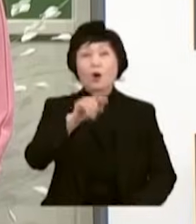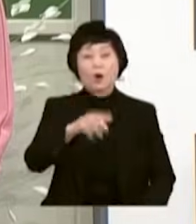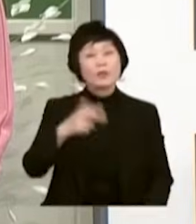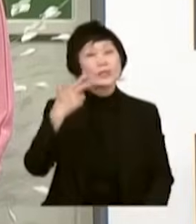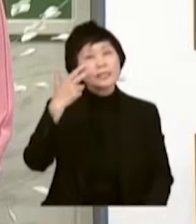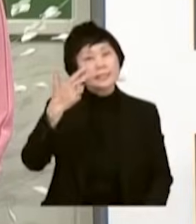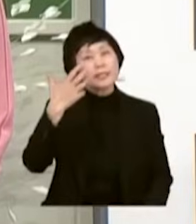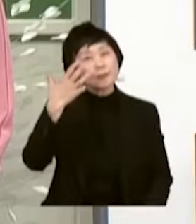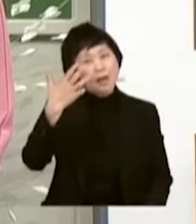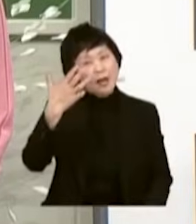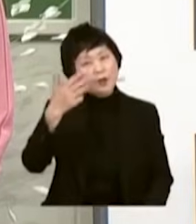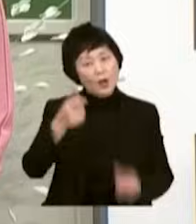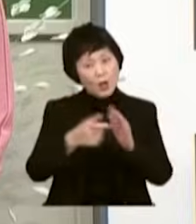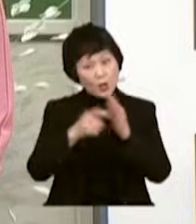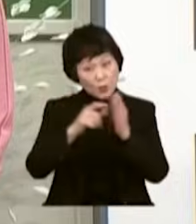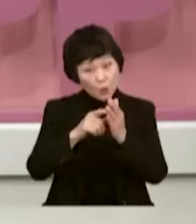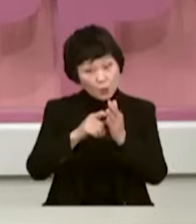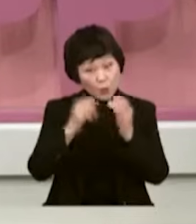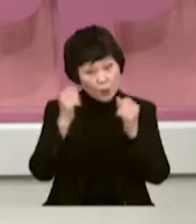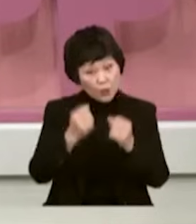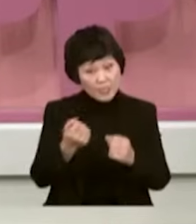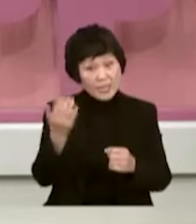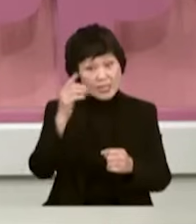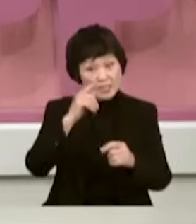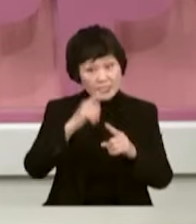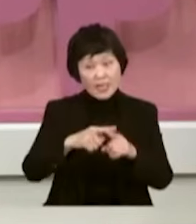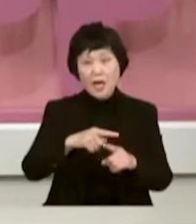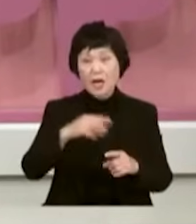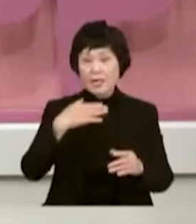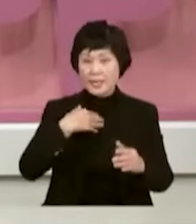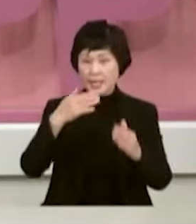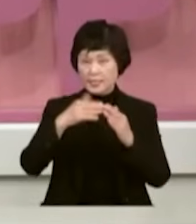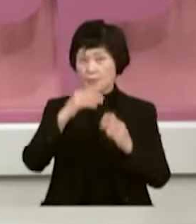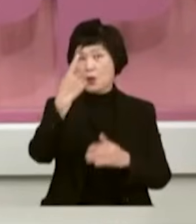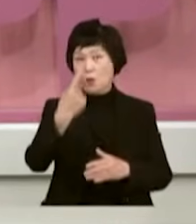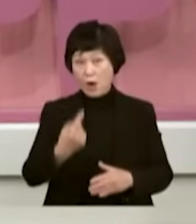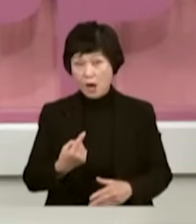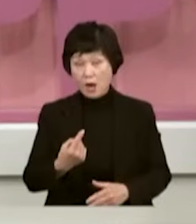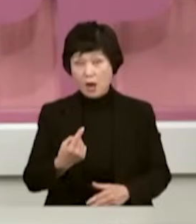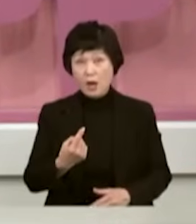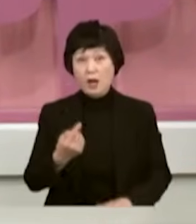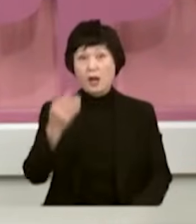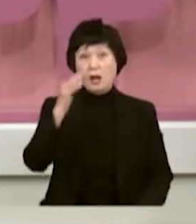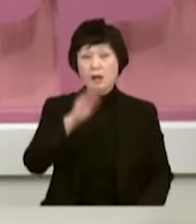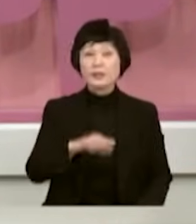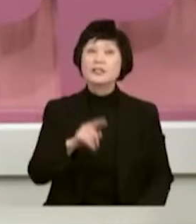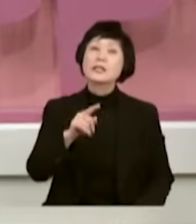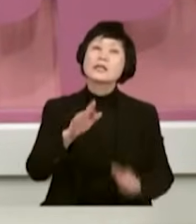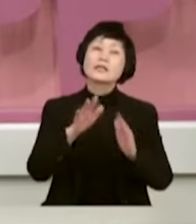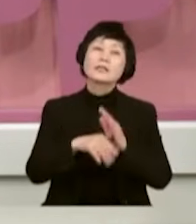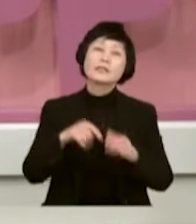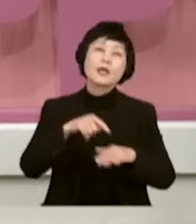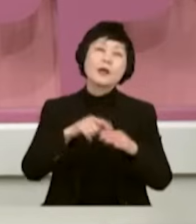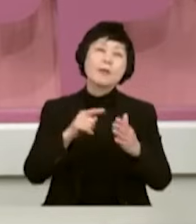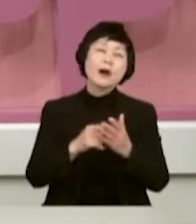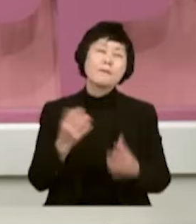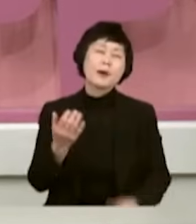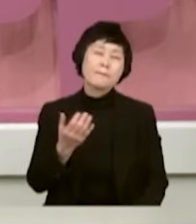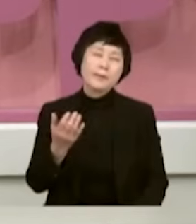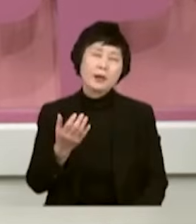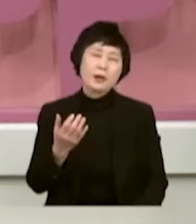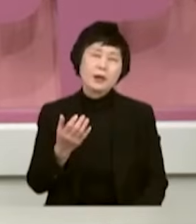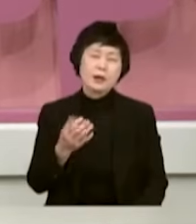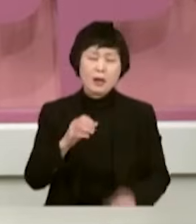오셨는데 네. 우리 집에 얼마나 오래간만에 뵀는지 근데 그때 참 마음이 아팠어요. 이